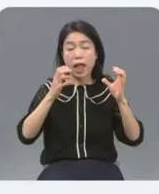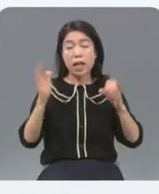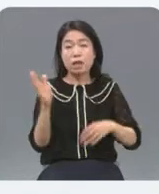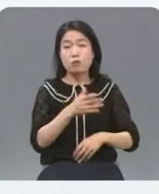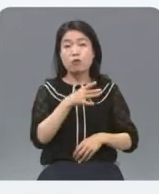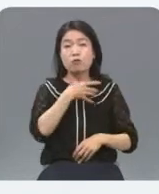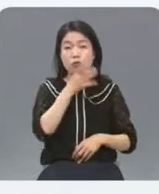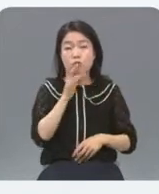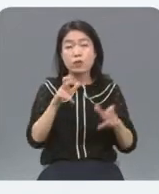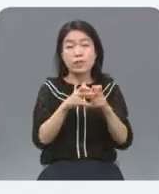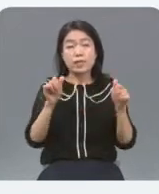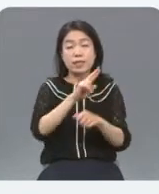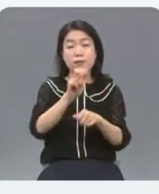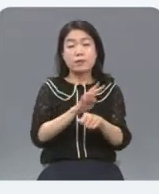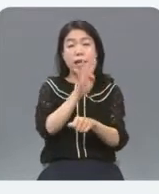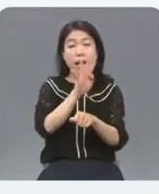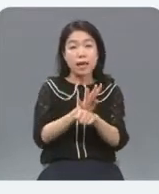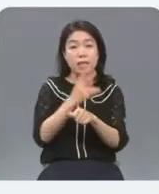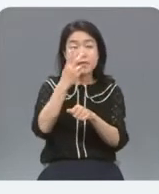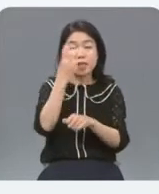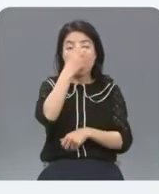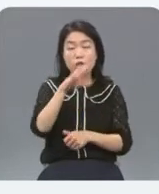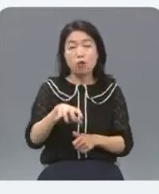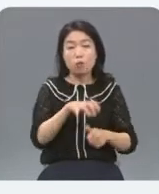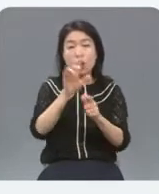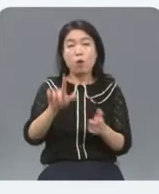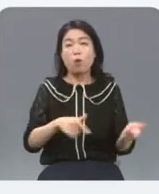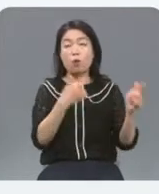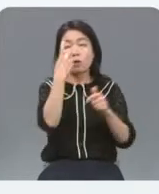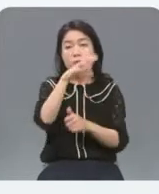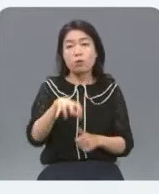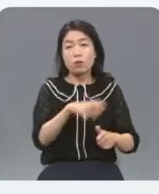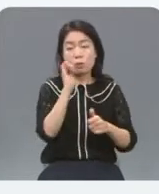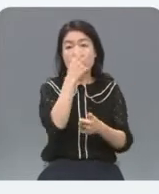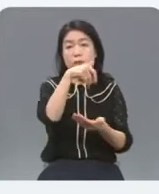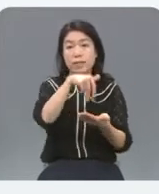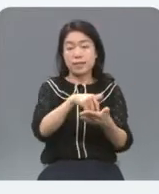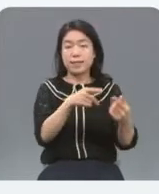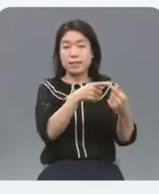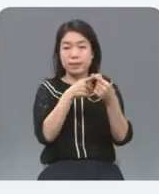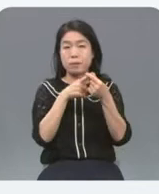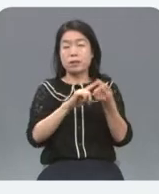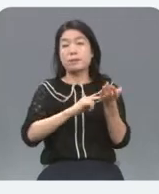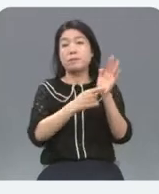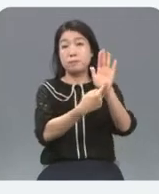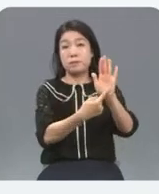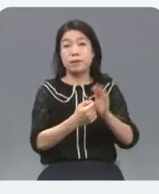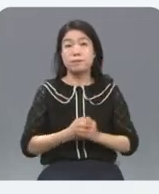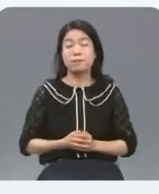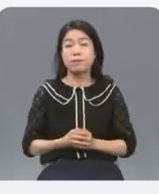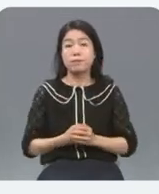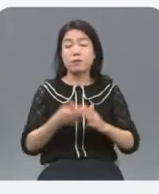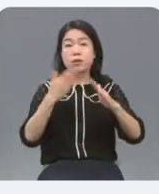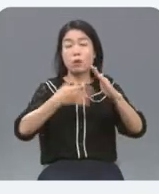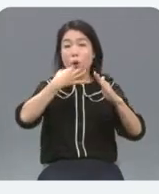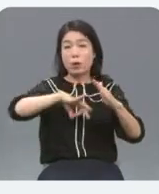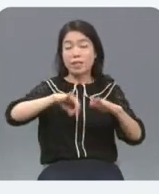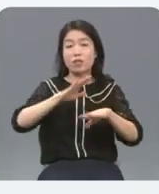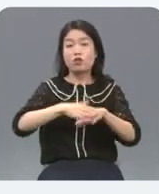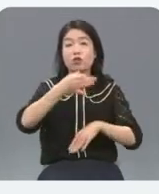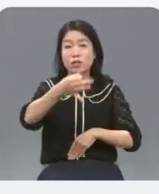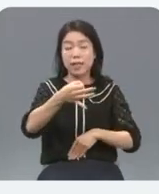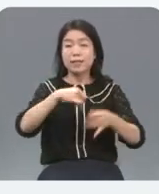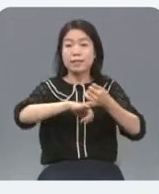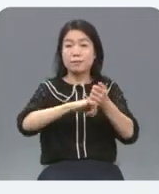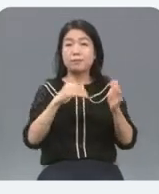노인 장애인을 24시간 돌보는 온종일 돌봄 보장제 를 1번 공약으로 뽑았고 0 까치 수당 도입 등을